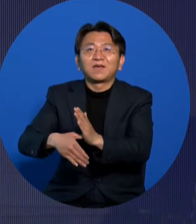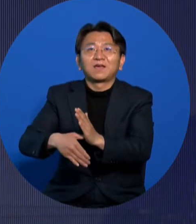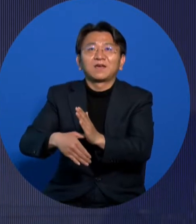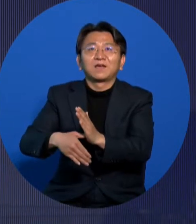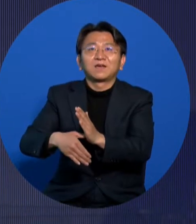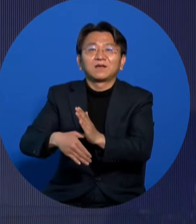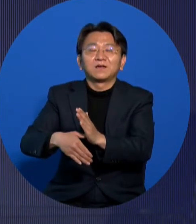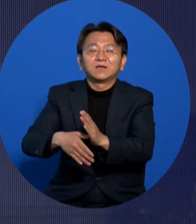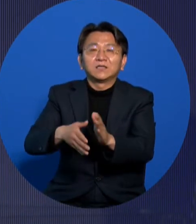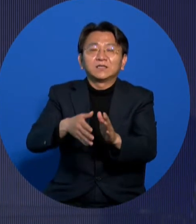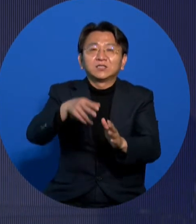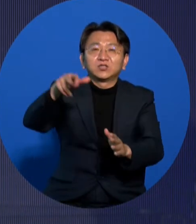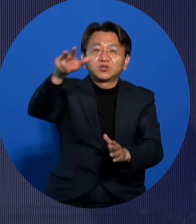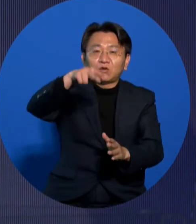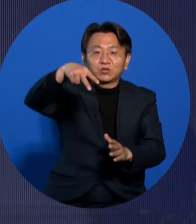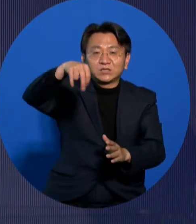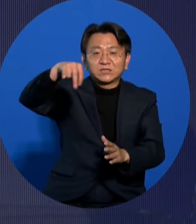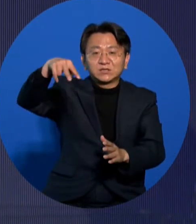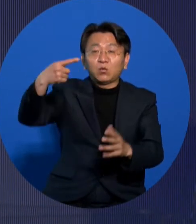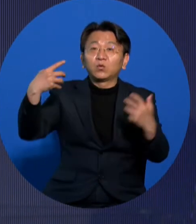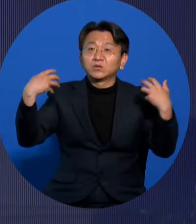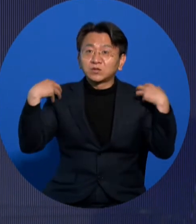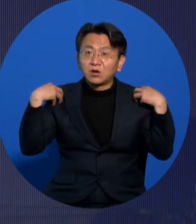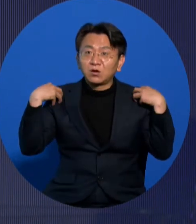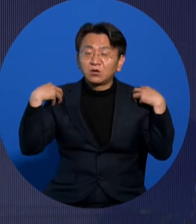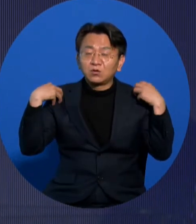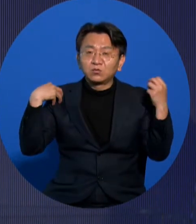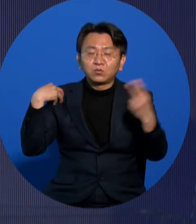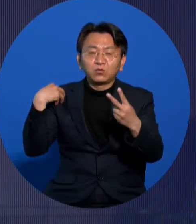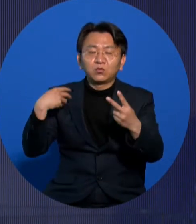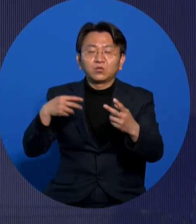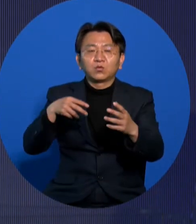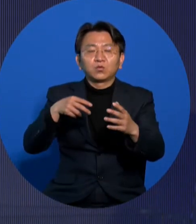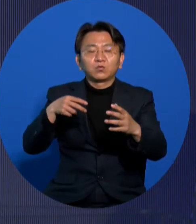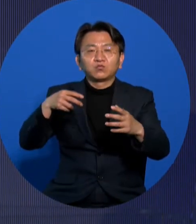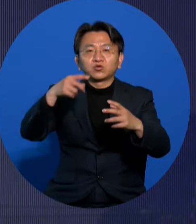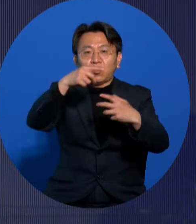각 지자체와 또 국토교통부와